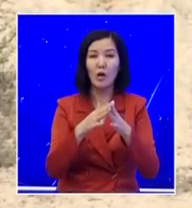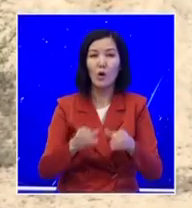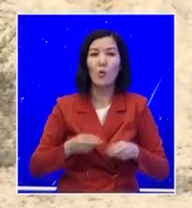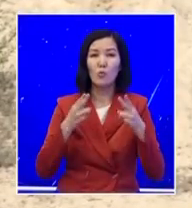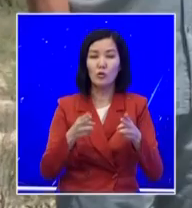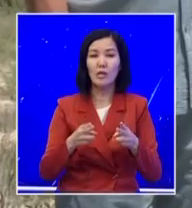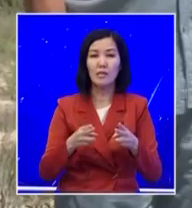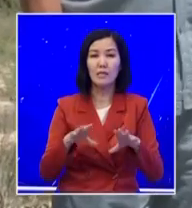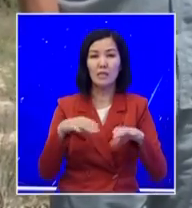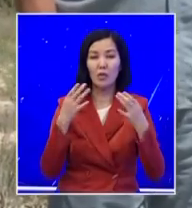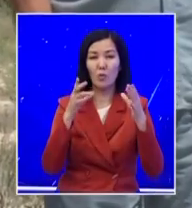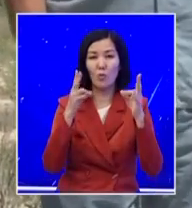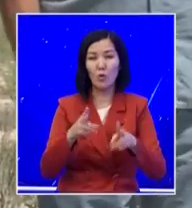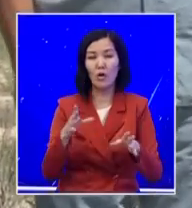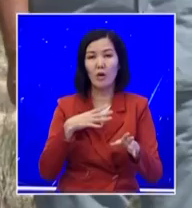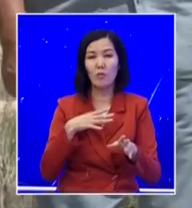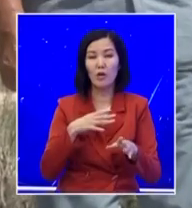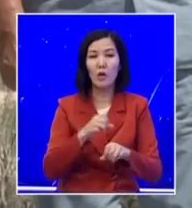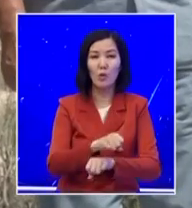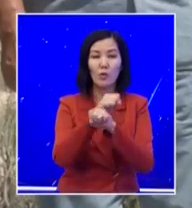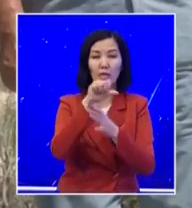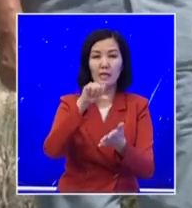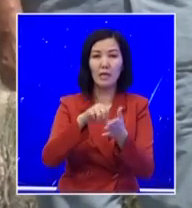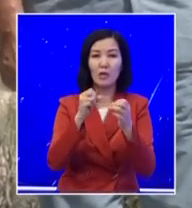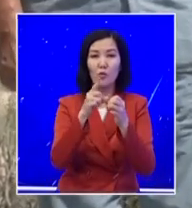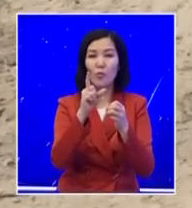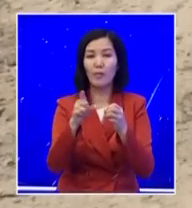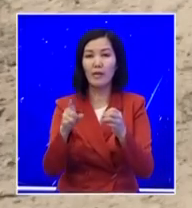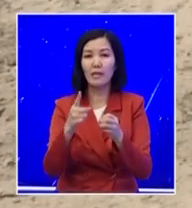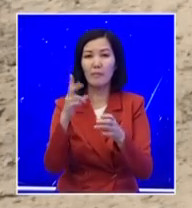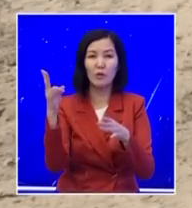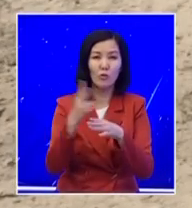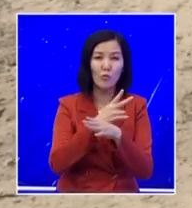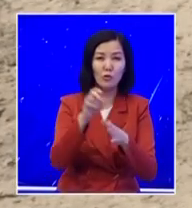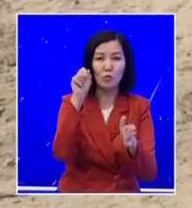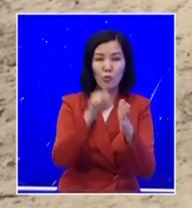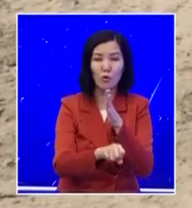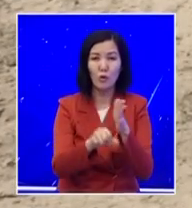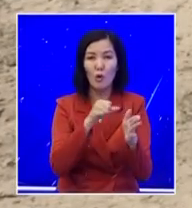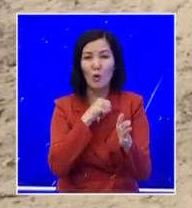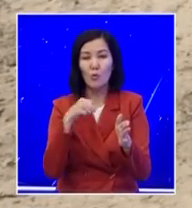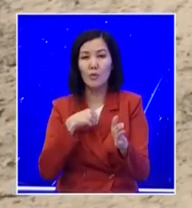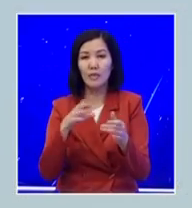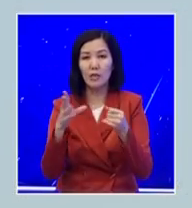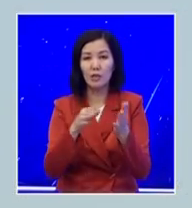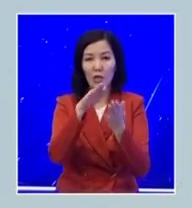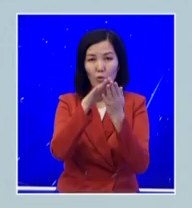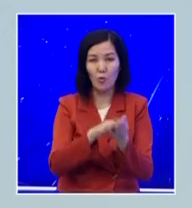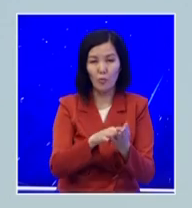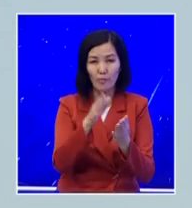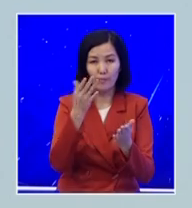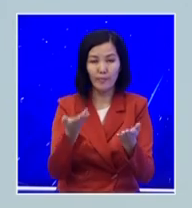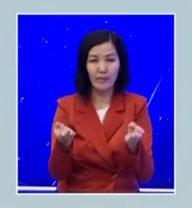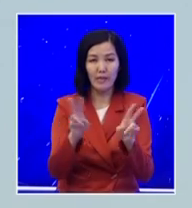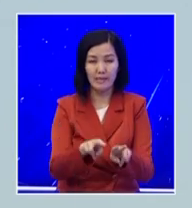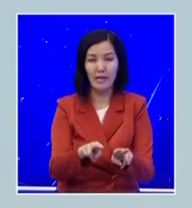айта кетпеуге болмас. Сол кезде көтеріліске қатысқан 11 адамды бір түнде өлтіріп, өздеріне қаздырған шұңқырға көміп тастаған.